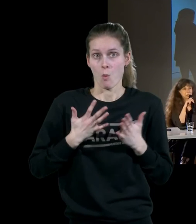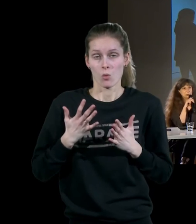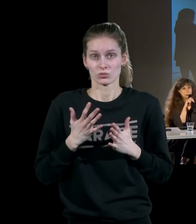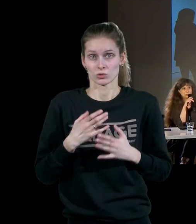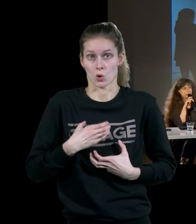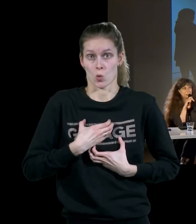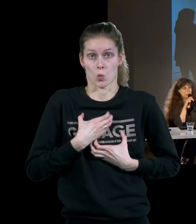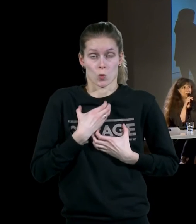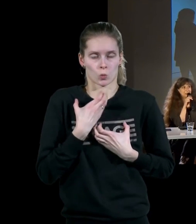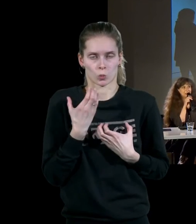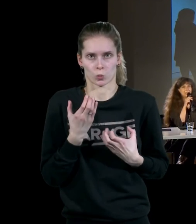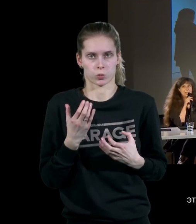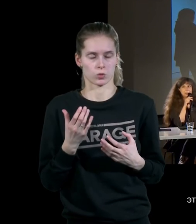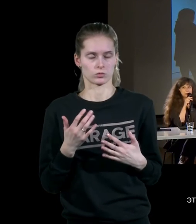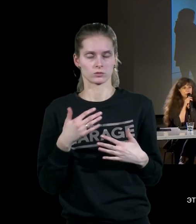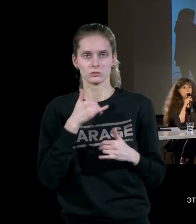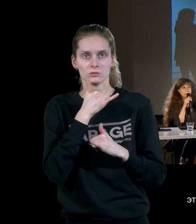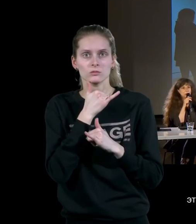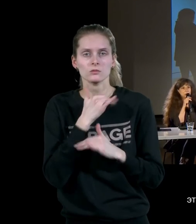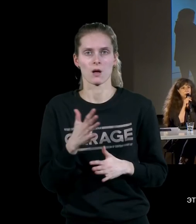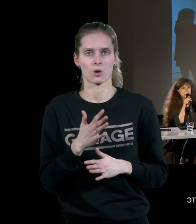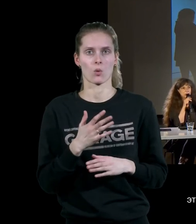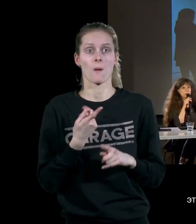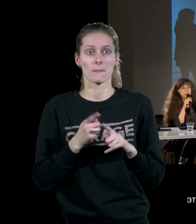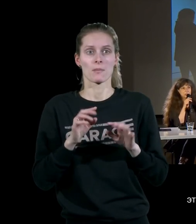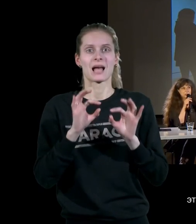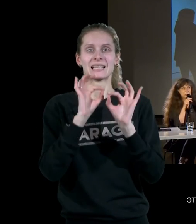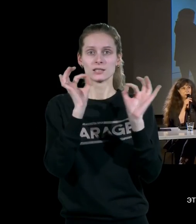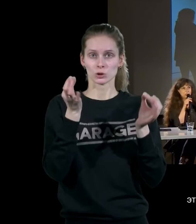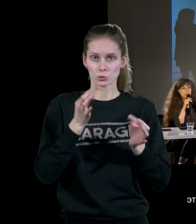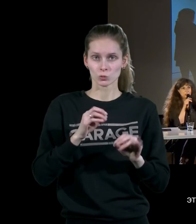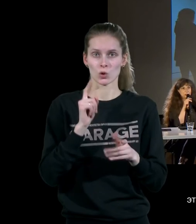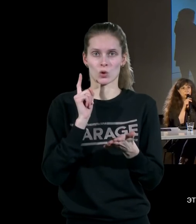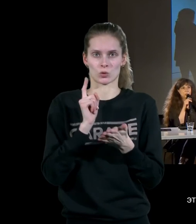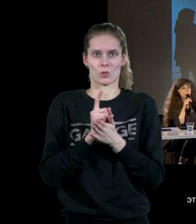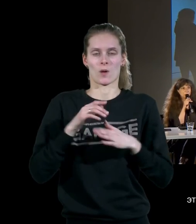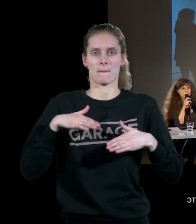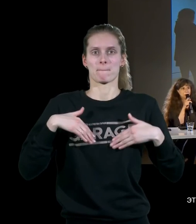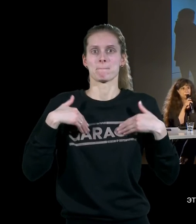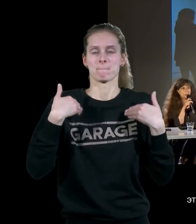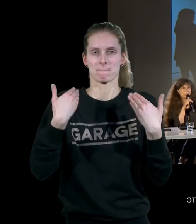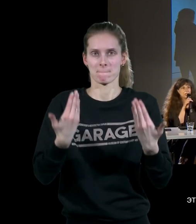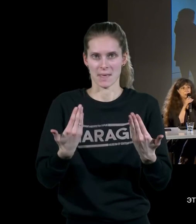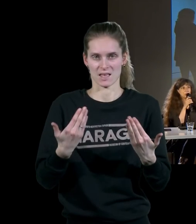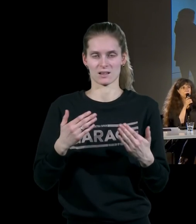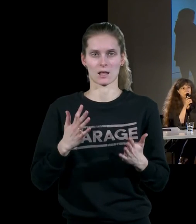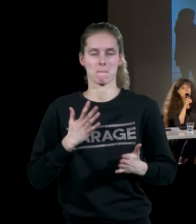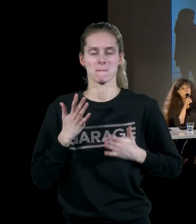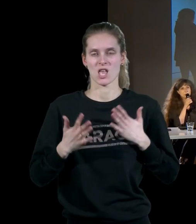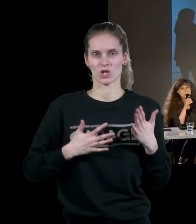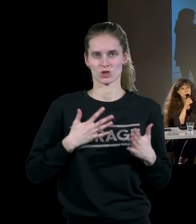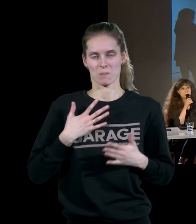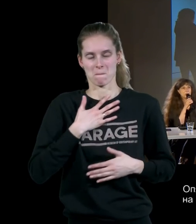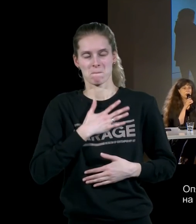передать этот ужас, передать это потрясение. Поэтому искусство, которое должно выразить эти ощущения, выразить всю глубину этих переживаний, может быть